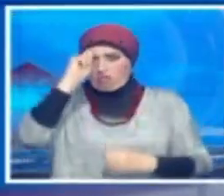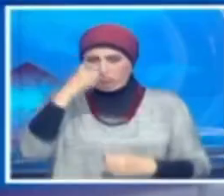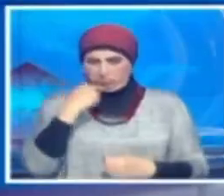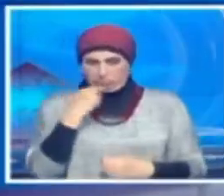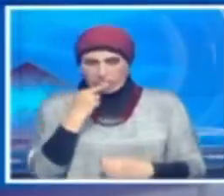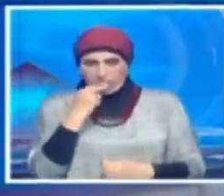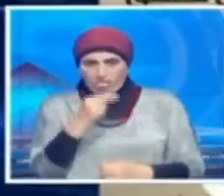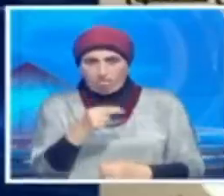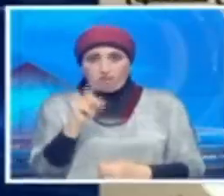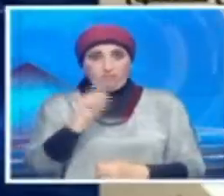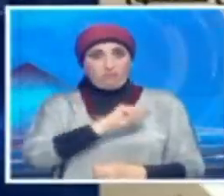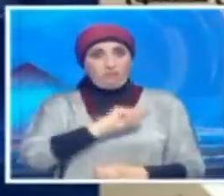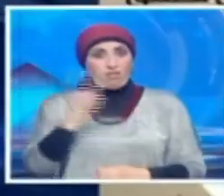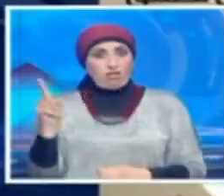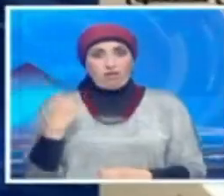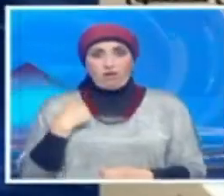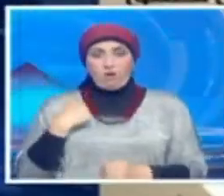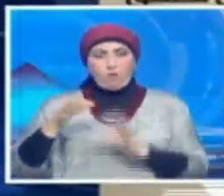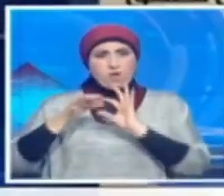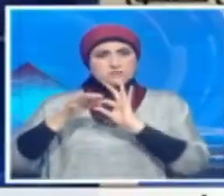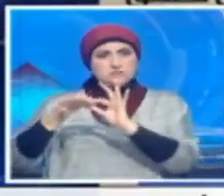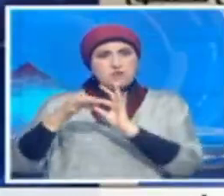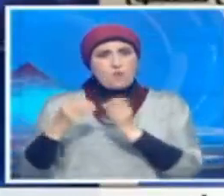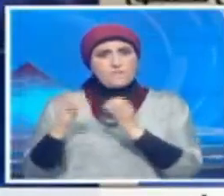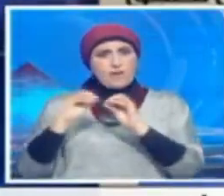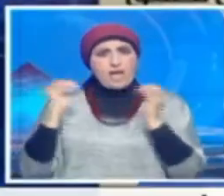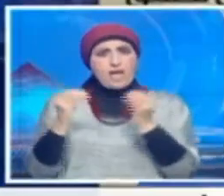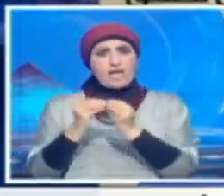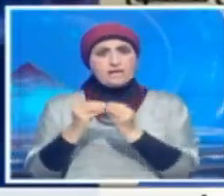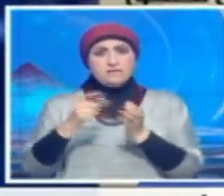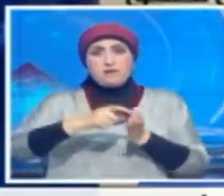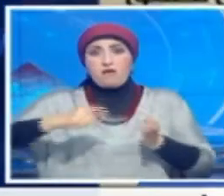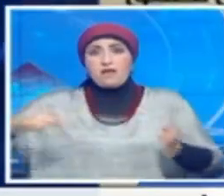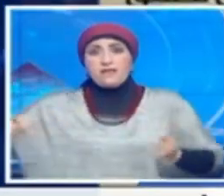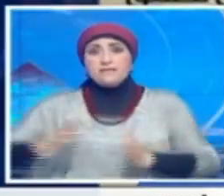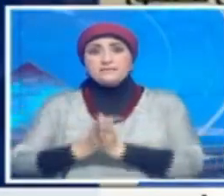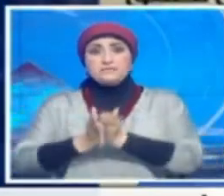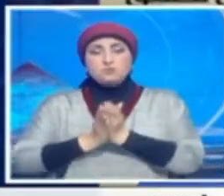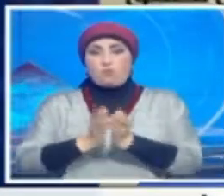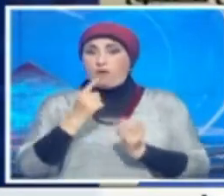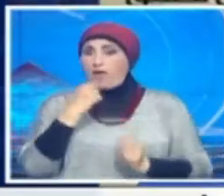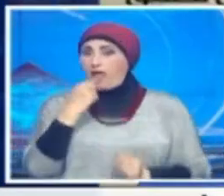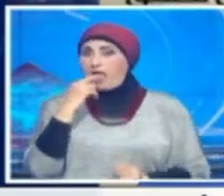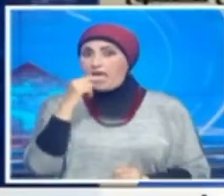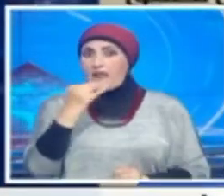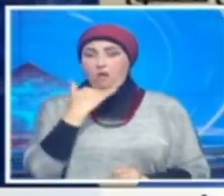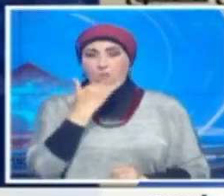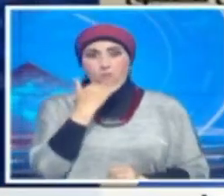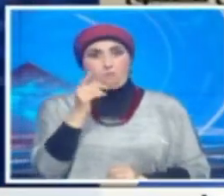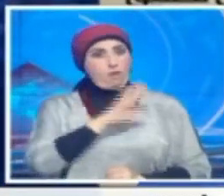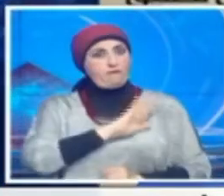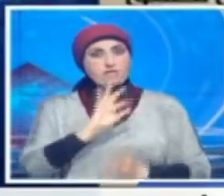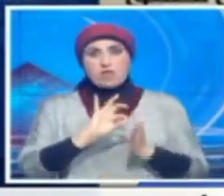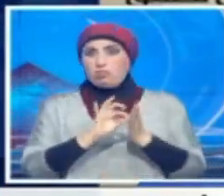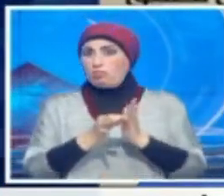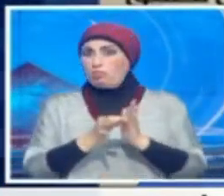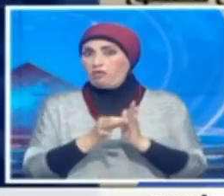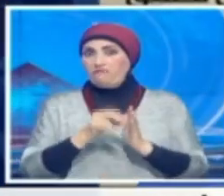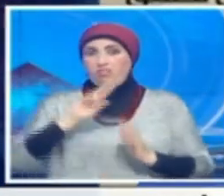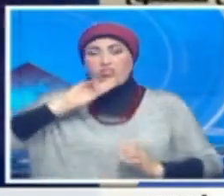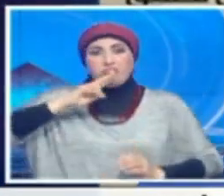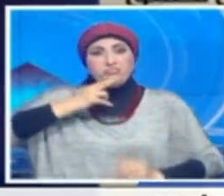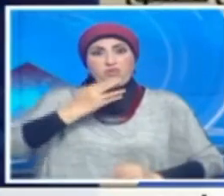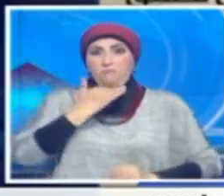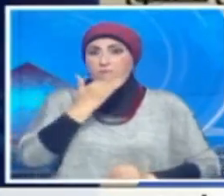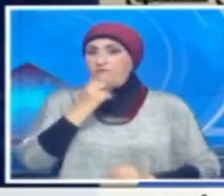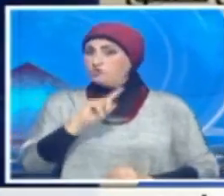الأجنبية. وذكر المركز الإعلامي أنه قام بالتواصل مع هيئة قناة السويس والتي نفت تلك الأنباء، مشددا على